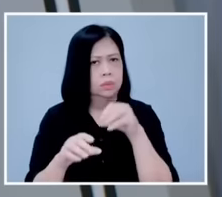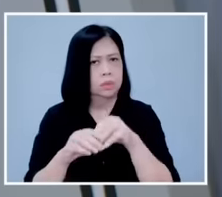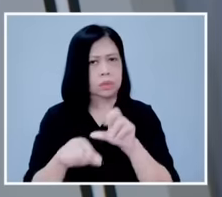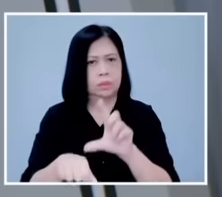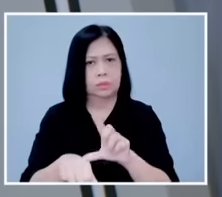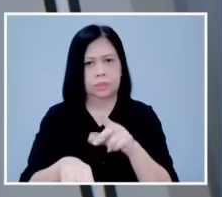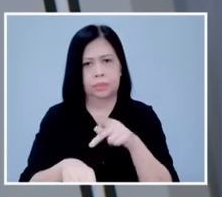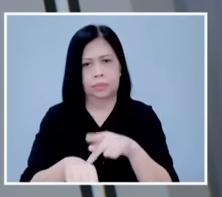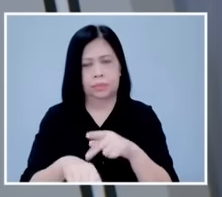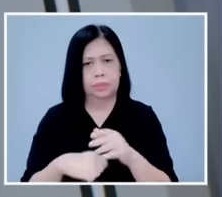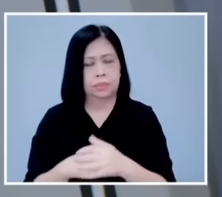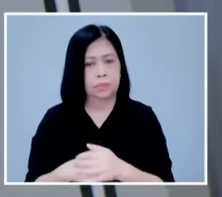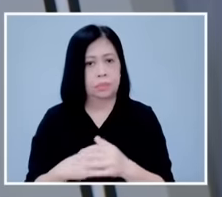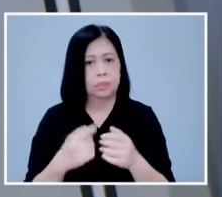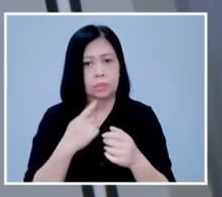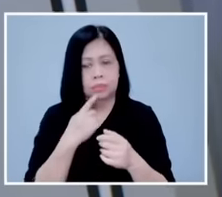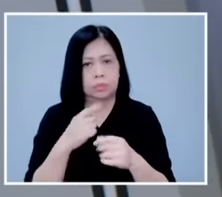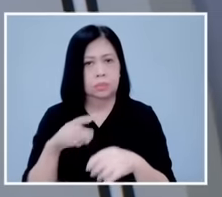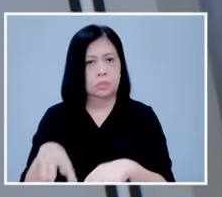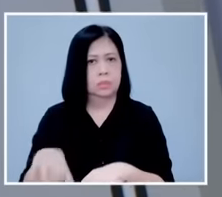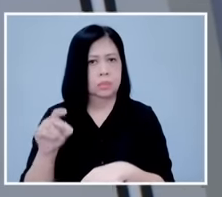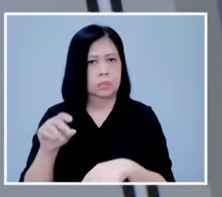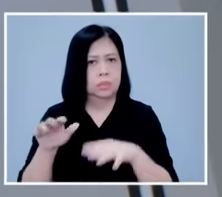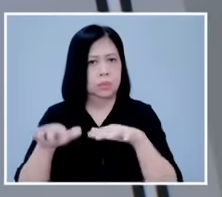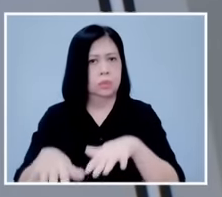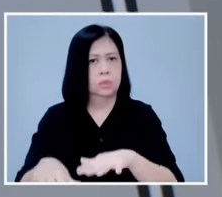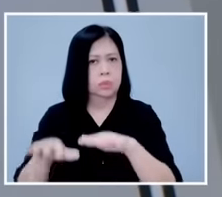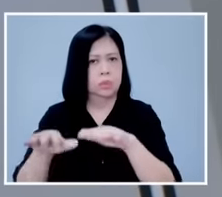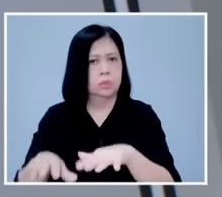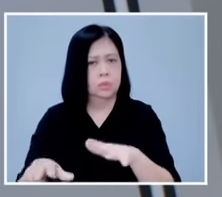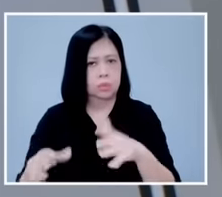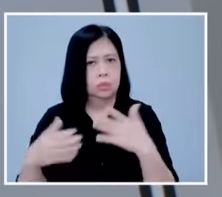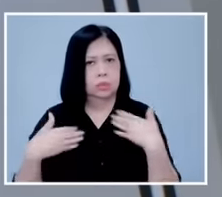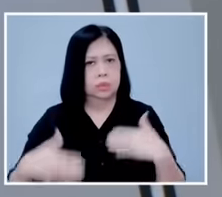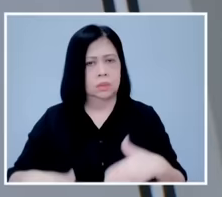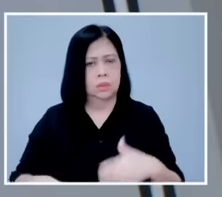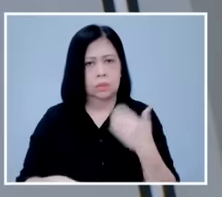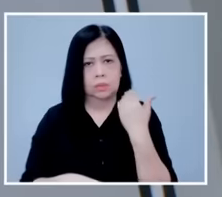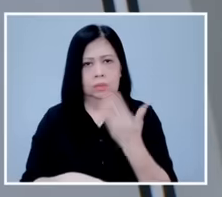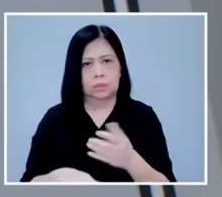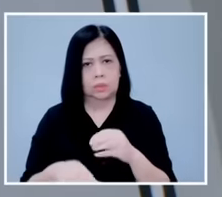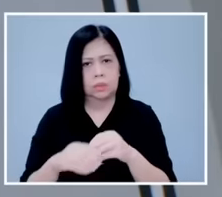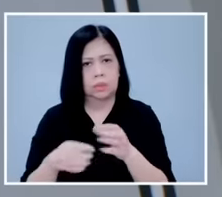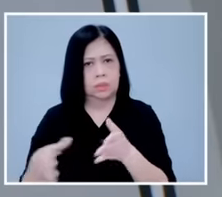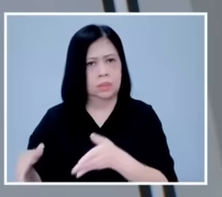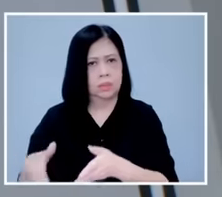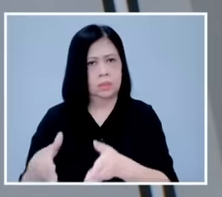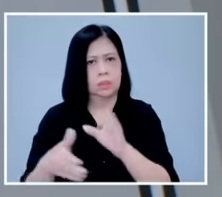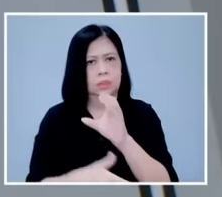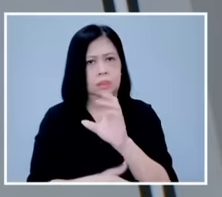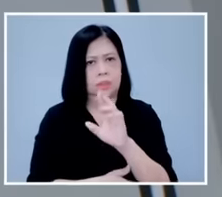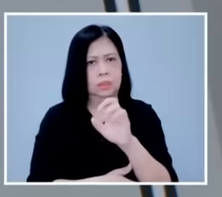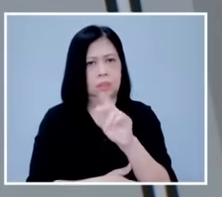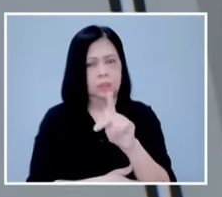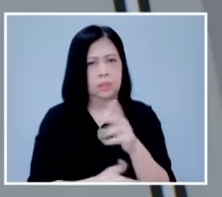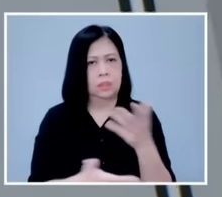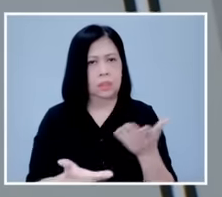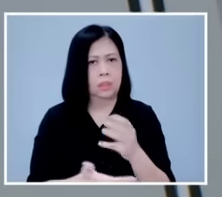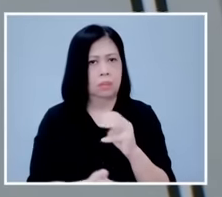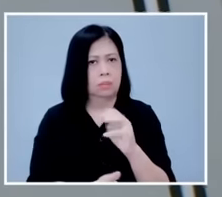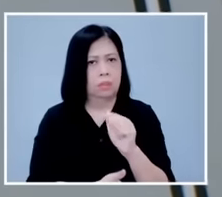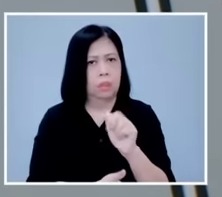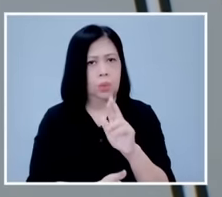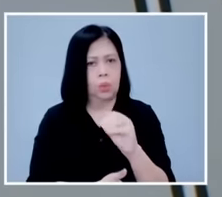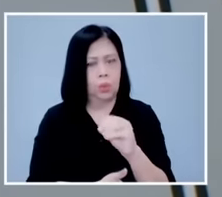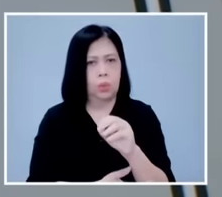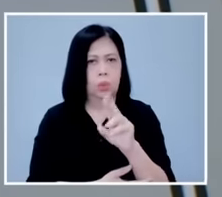City. Naunang natagpuan na palutang-lutang ang bangkay ng biktima sa isang creek sa barangay Manuyo 1.